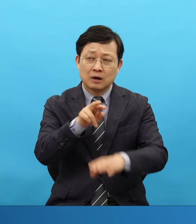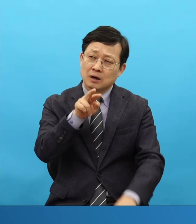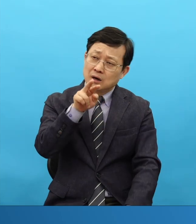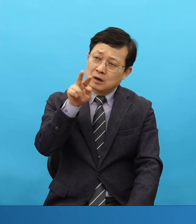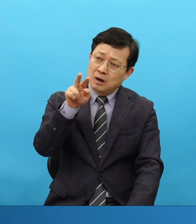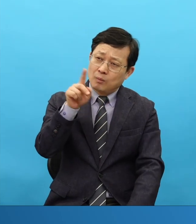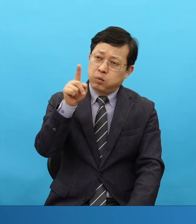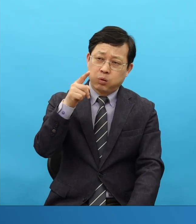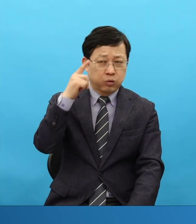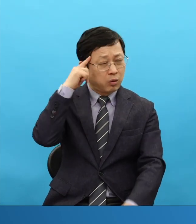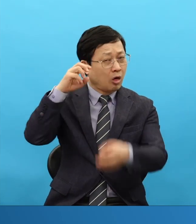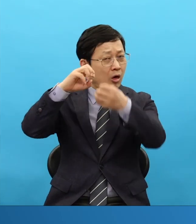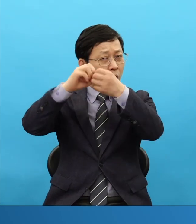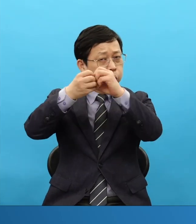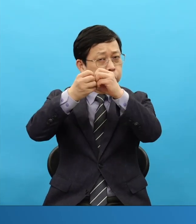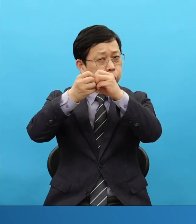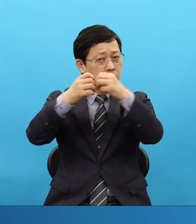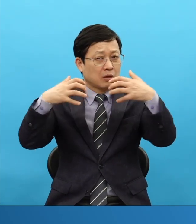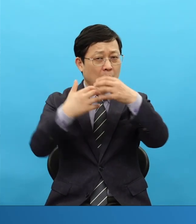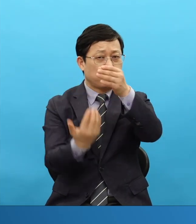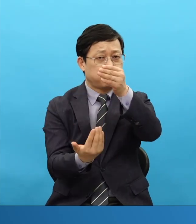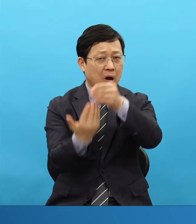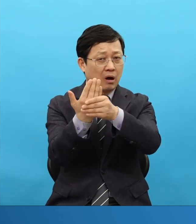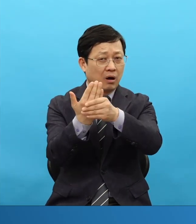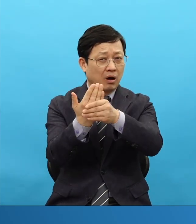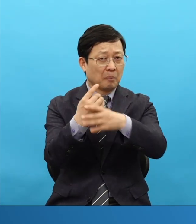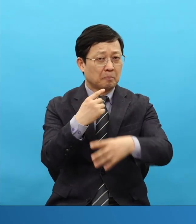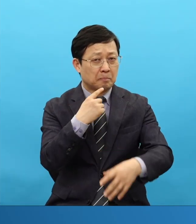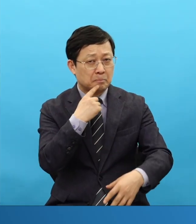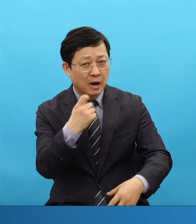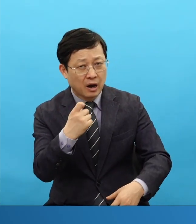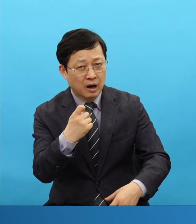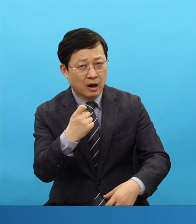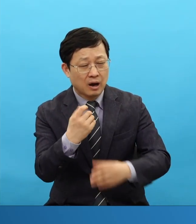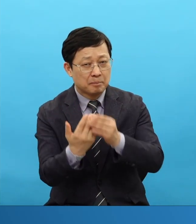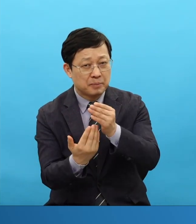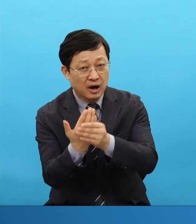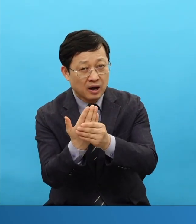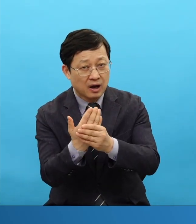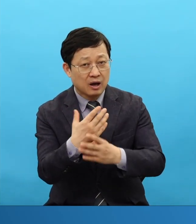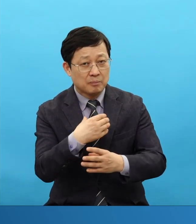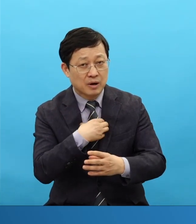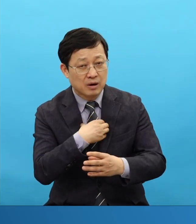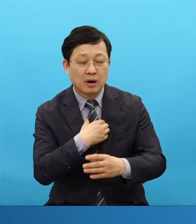돼요. The way they're acting right now, we don't know what they're going to do. We must truly pray.